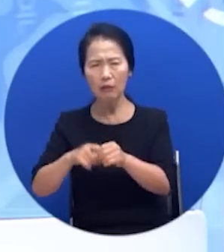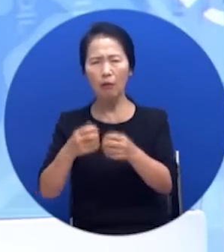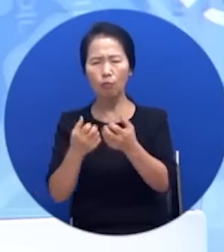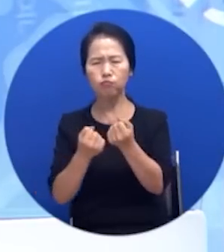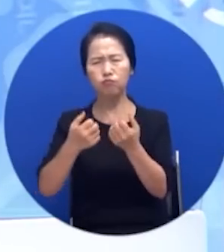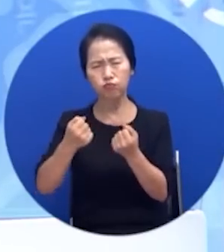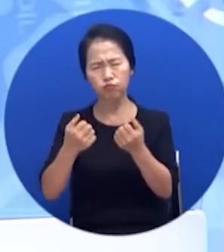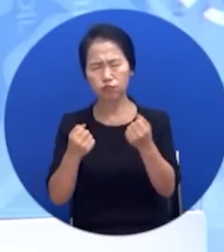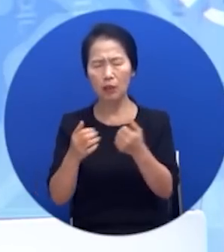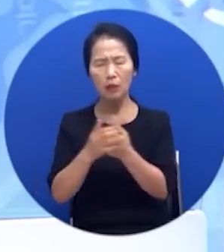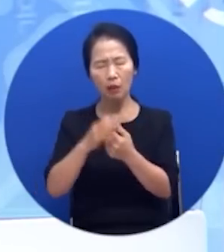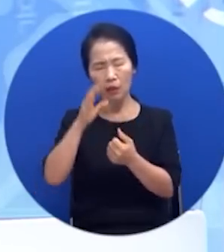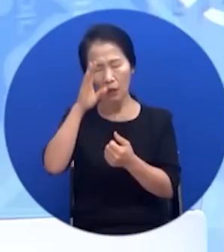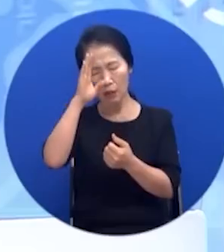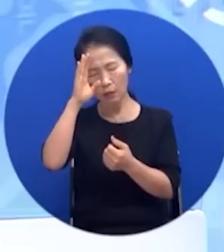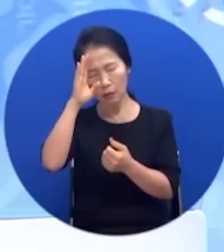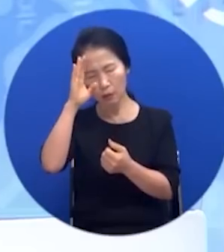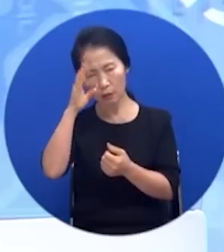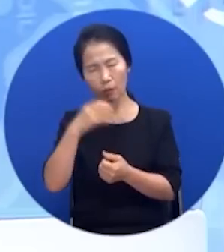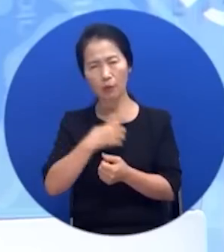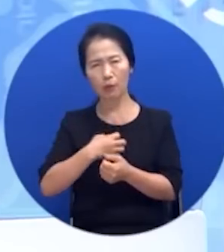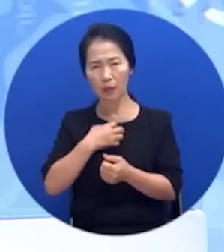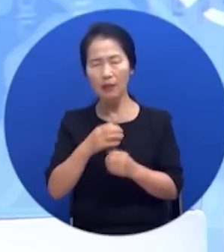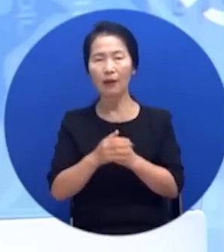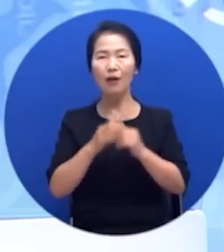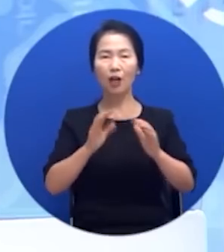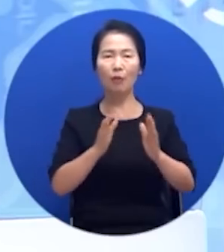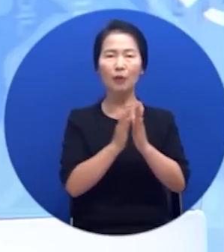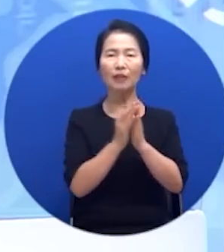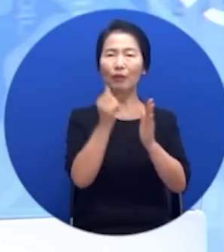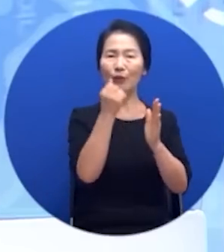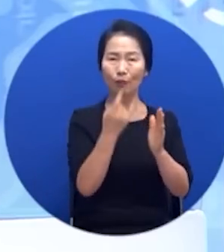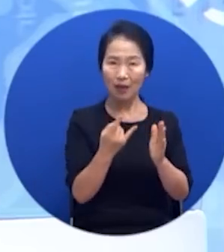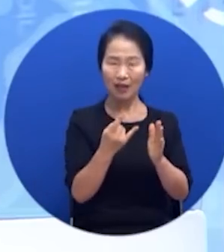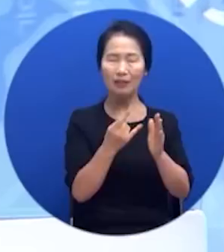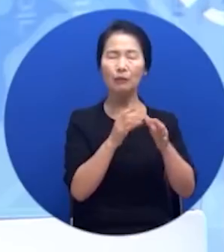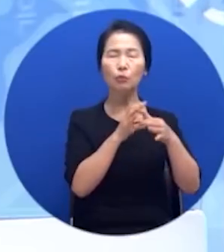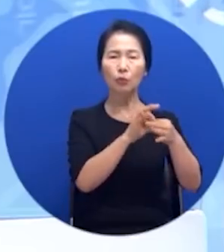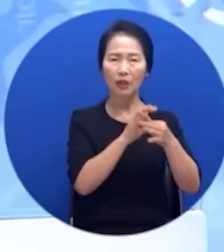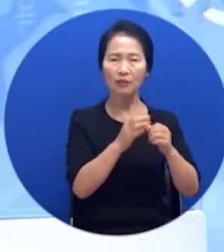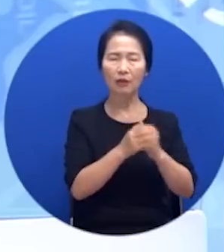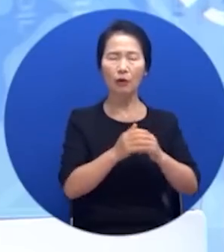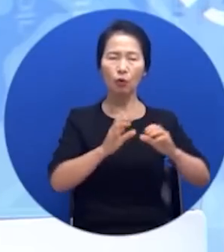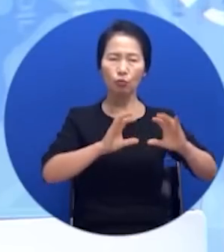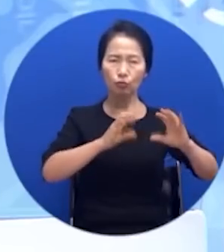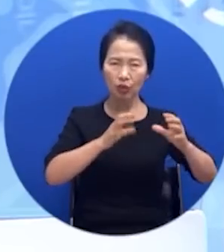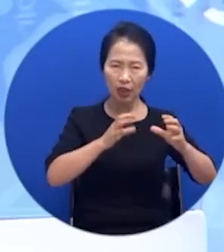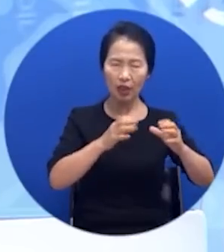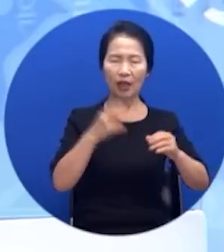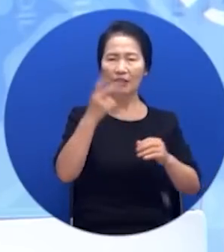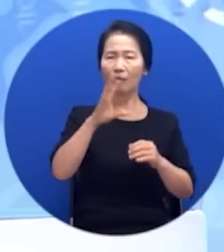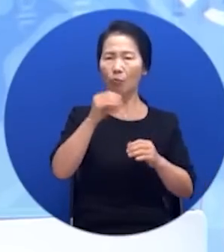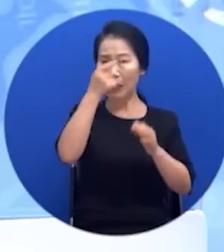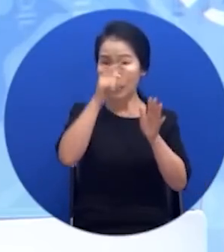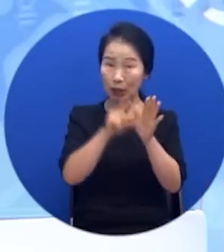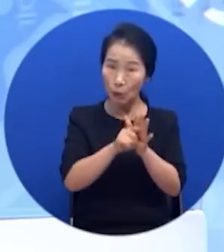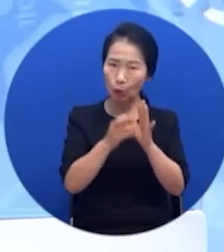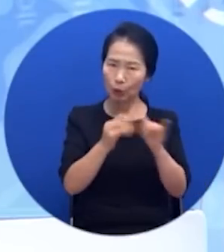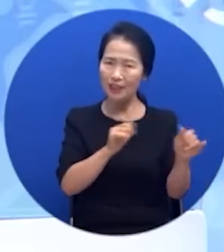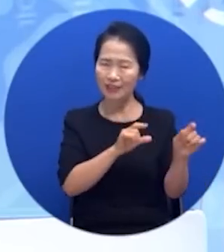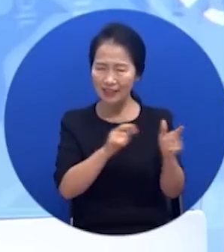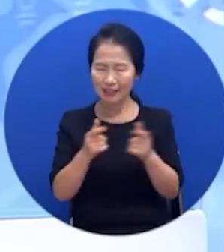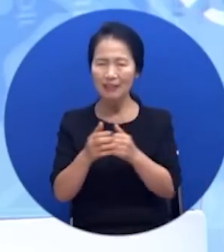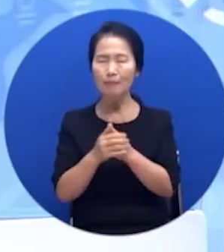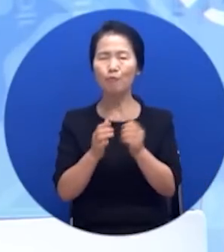신음하고 있습니다. 저는 오늘 이 기도회를 시작으로 국내외 2천만 기독교인들이